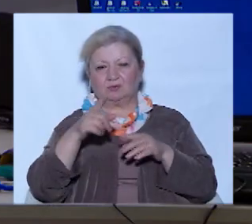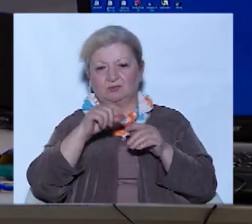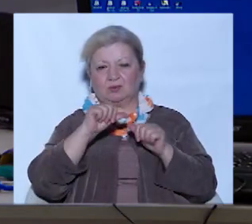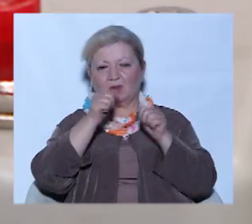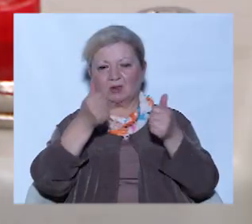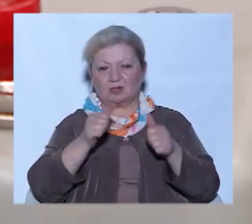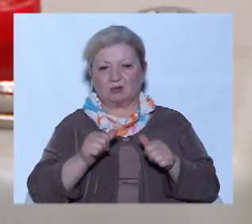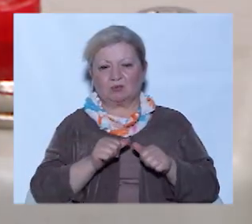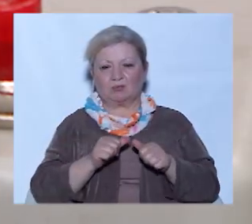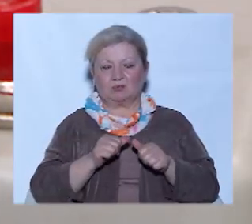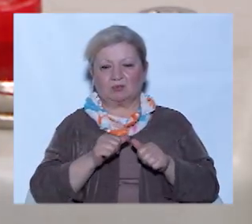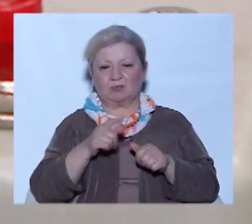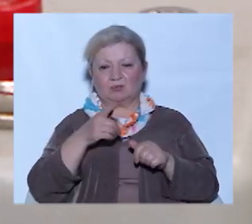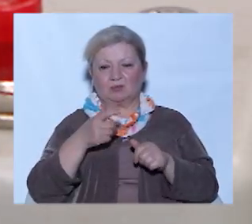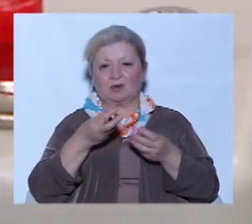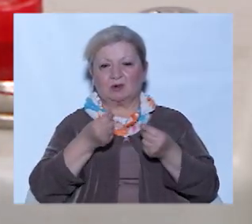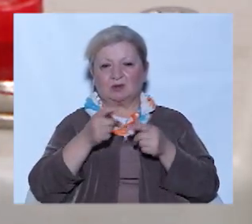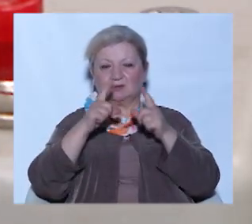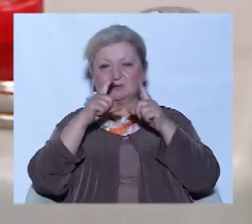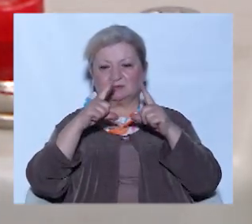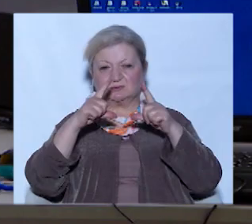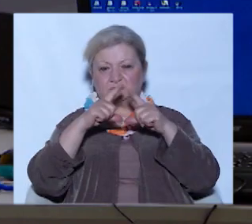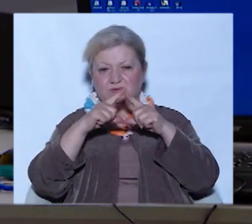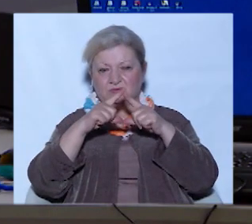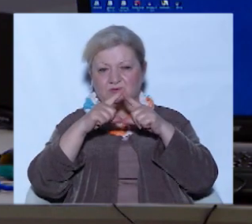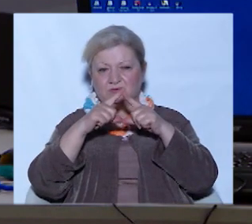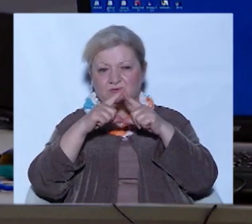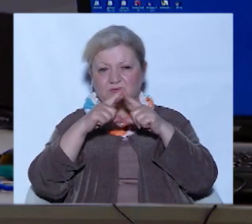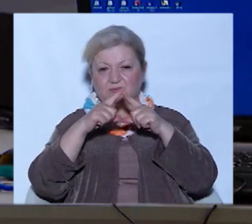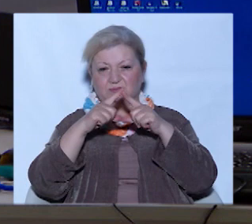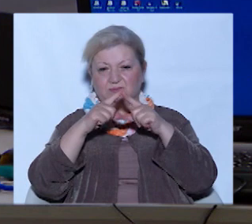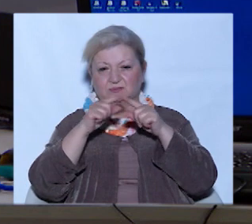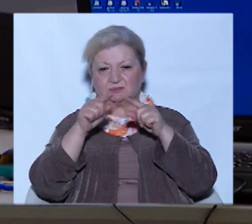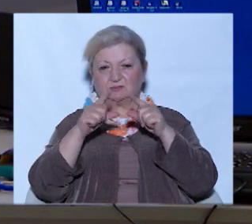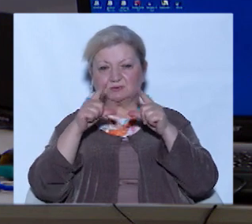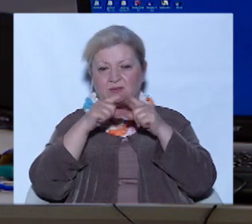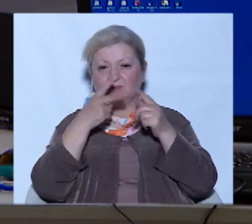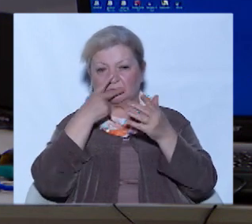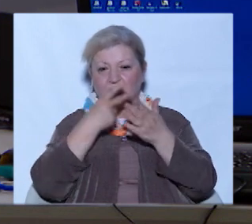გეომეტრიული? გეომეტრიული ფიგურები. სამკუთხედი.